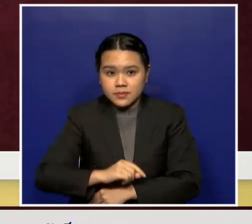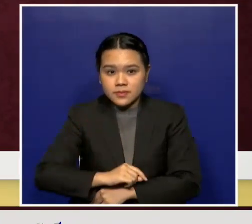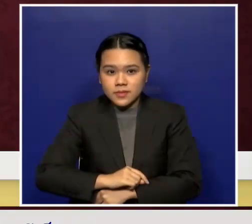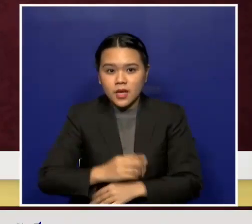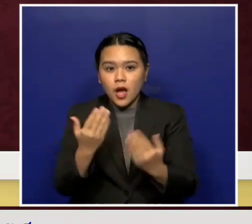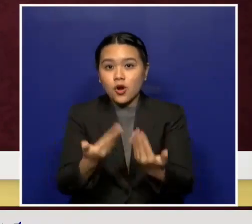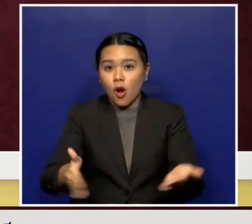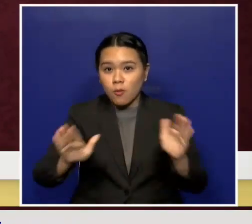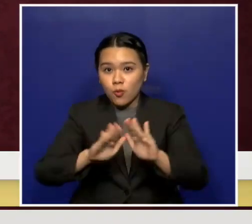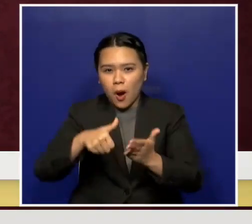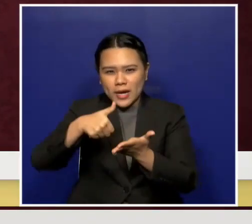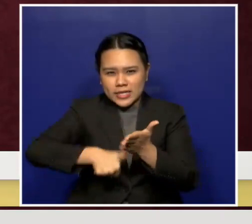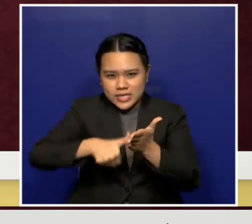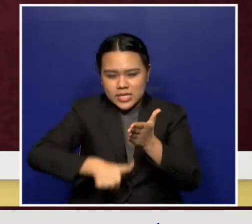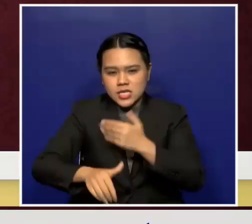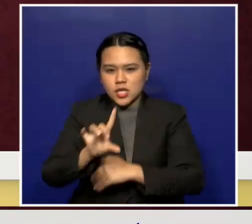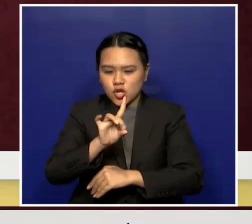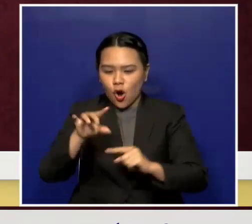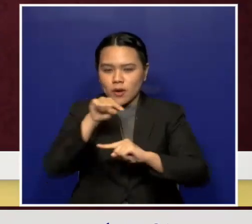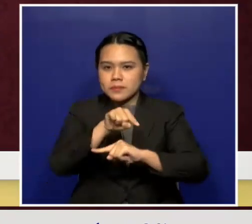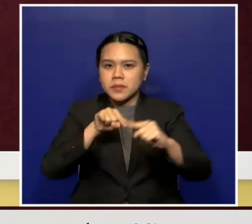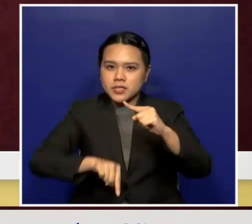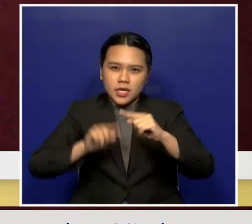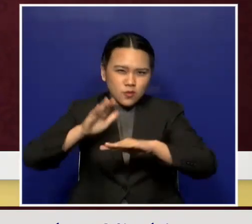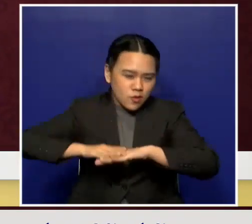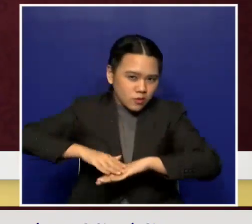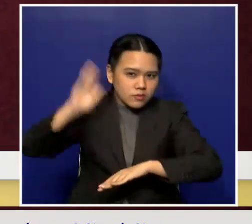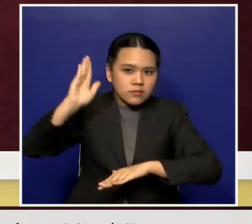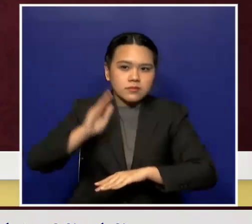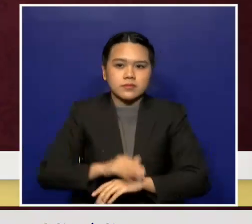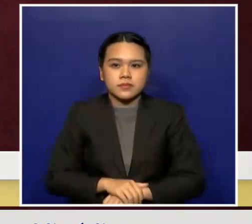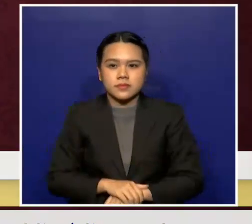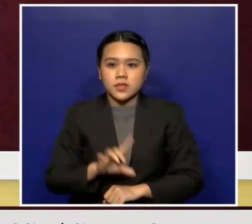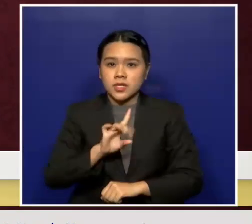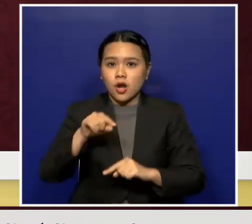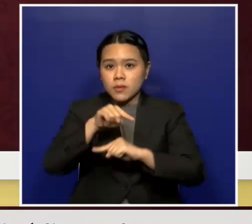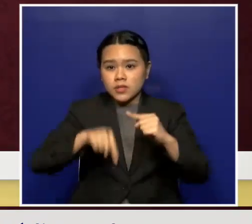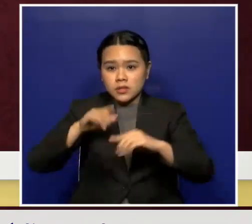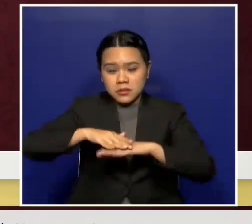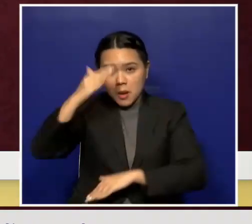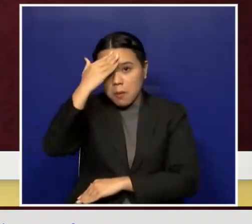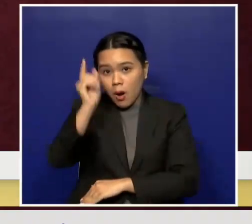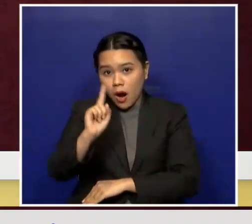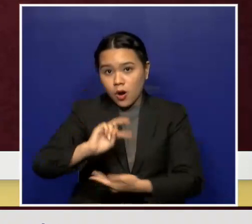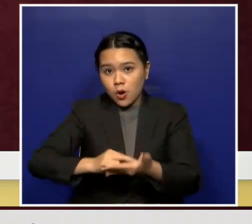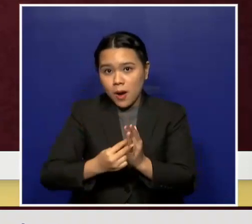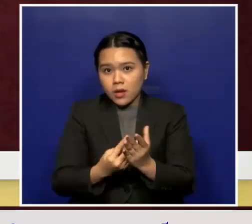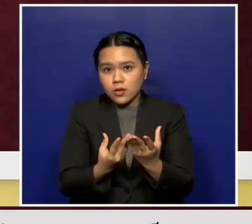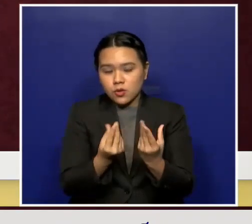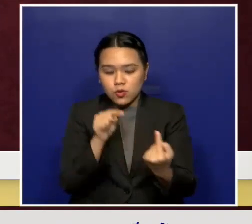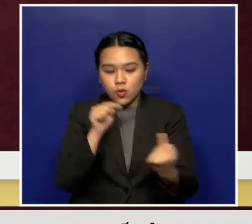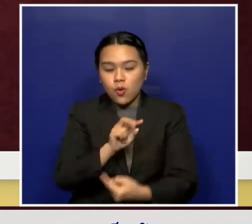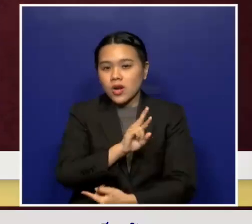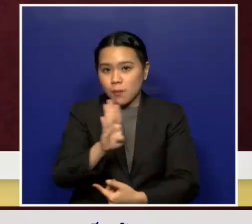หนี้ครัวเรือนพุ่งสูงกว่า 100% พุ่งเกินกว่า 100 ได้ยังไงครับเพราะคุณเอาตัวเลขเฉพาะในระบบ